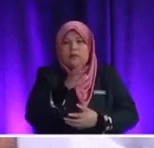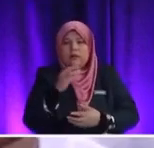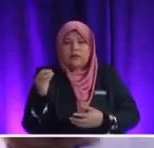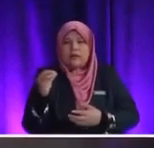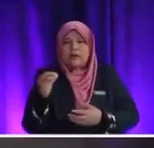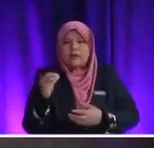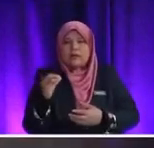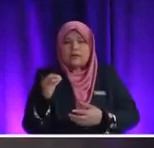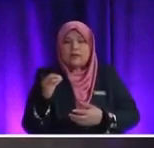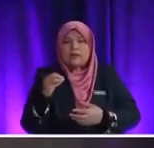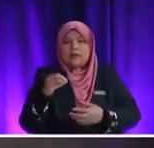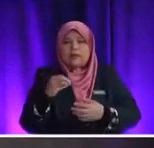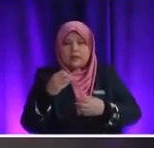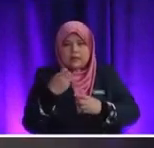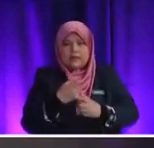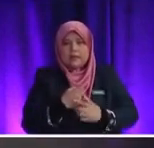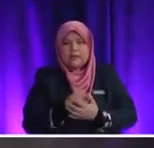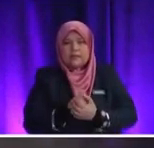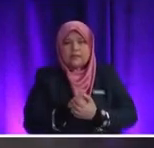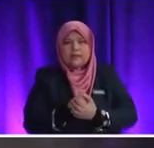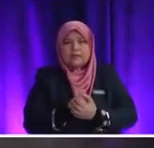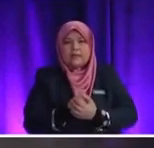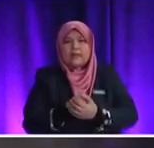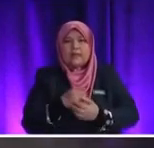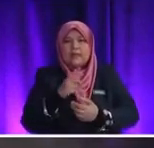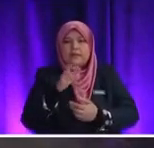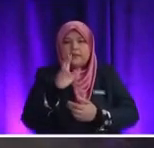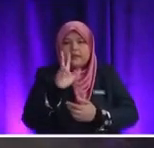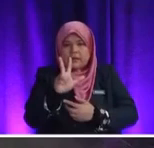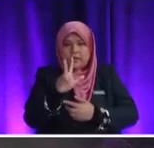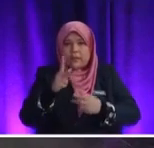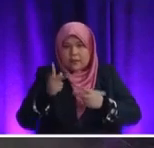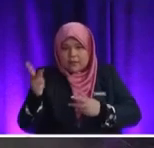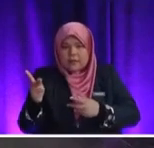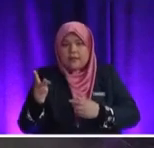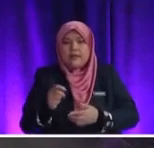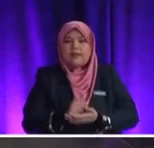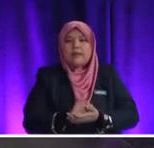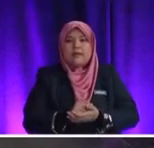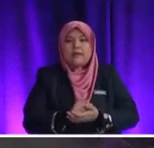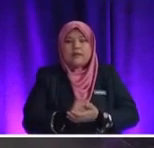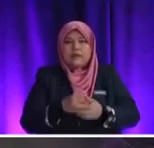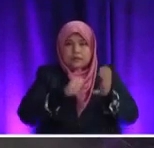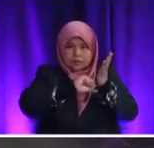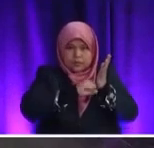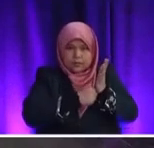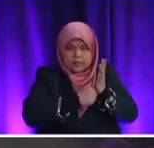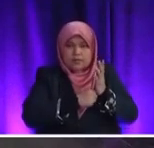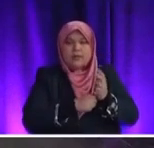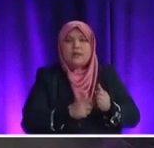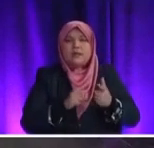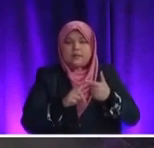dan kita sambung kepada sumber listrik Nah Kian tadi tiga perkara untuk proses device yaitu sumber listrik